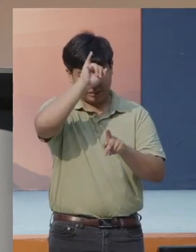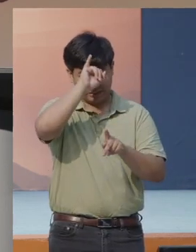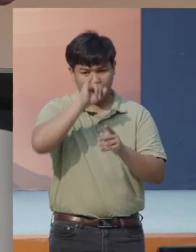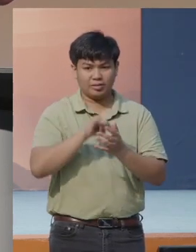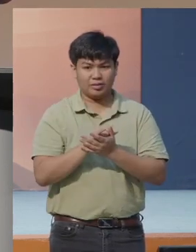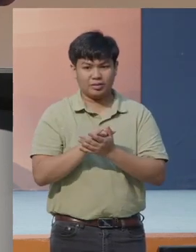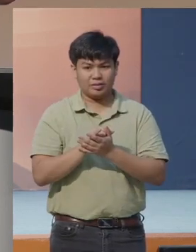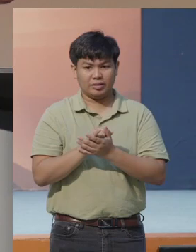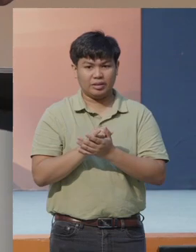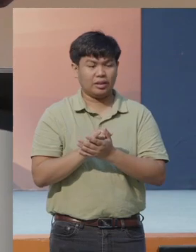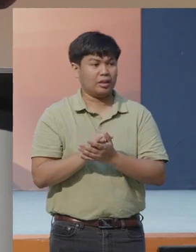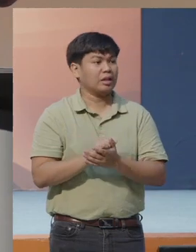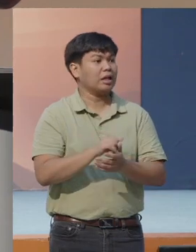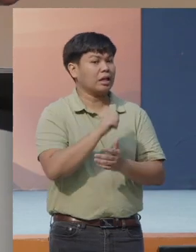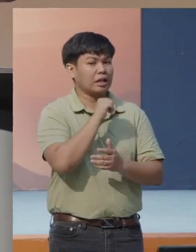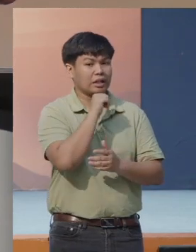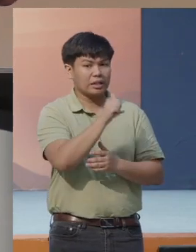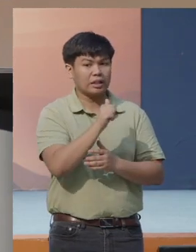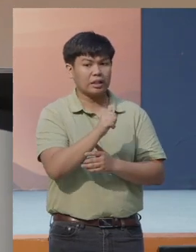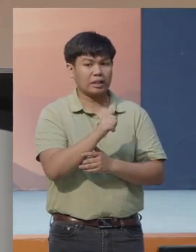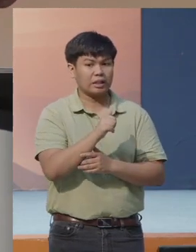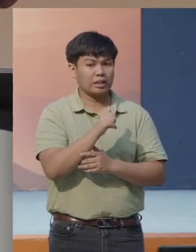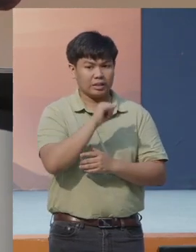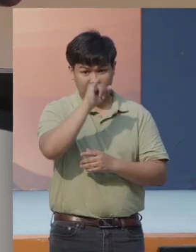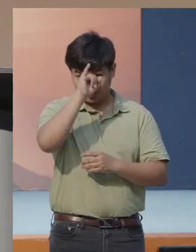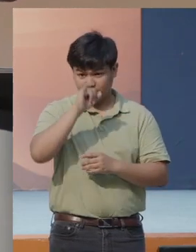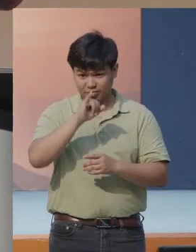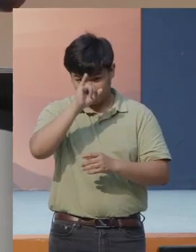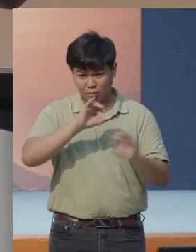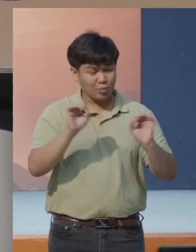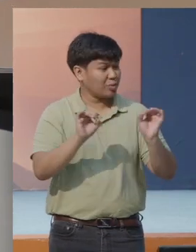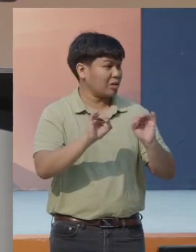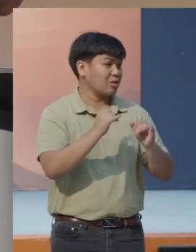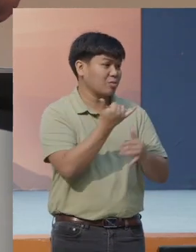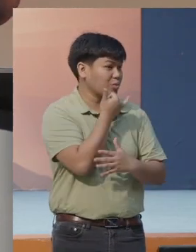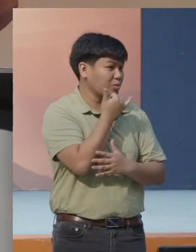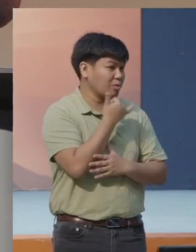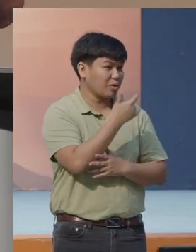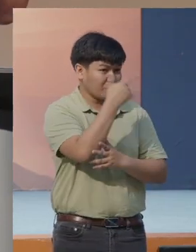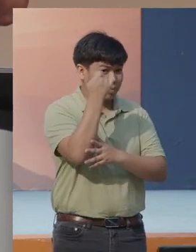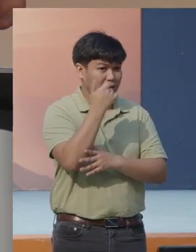hindi sila malagay sa alanganin at malagay ang buhay nila sa panganib